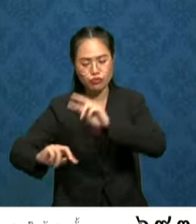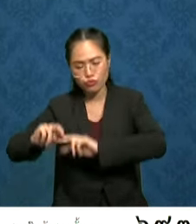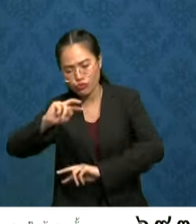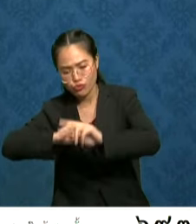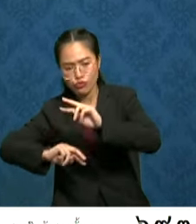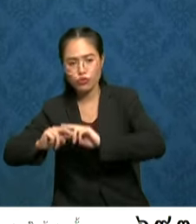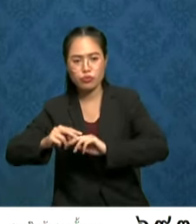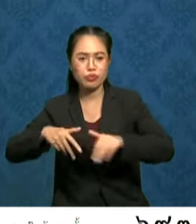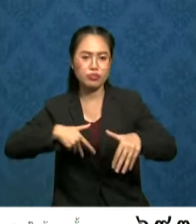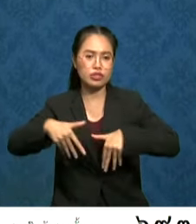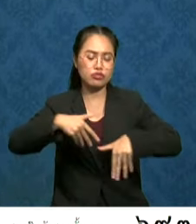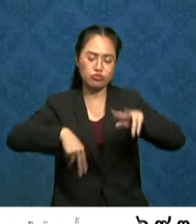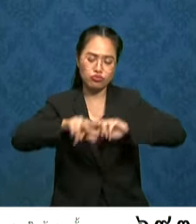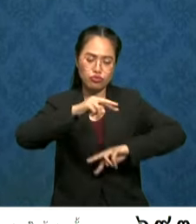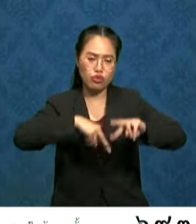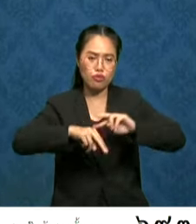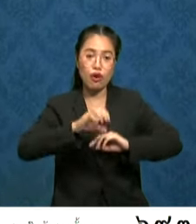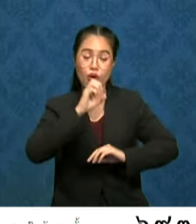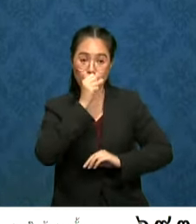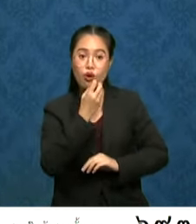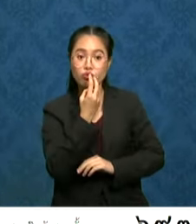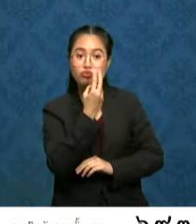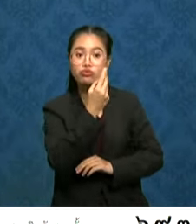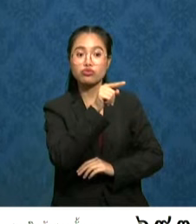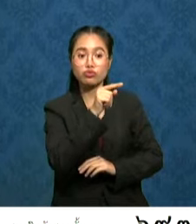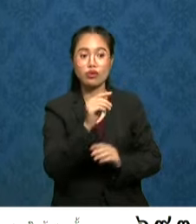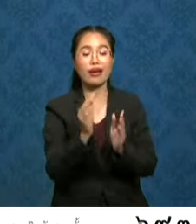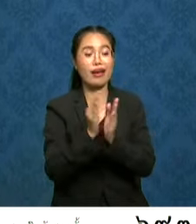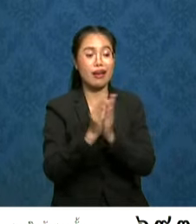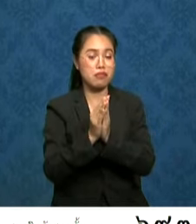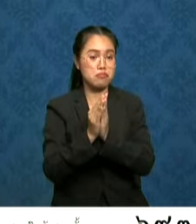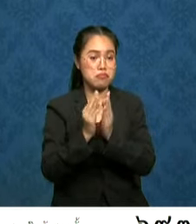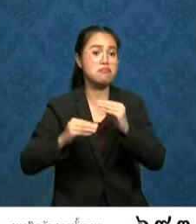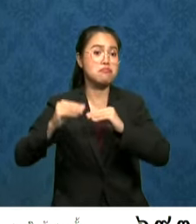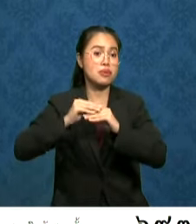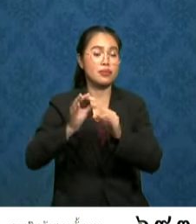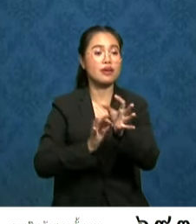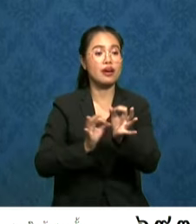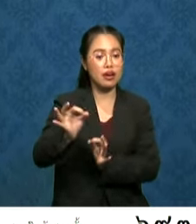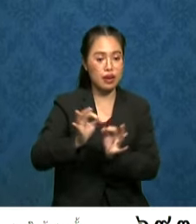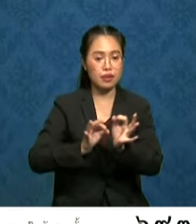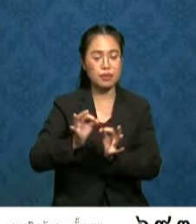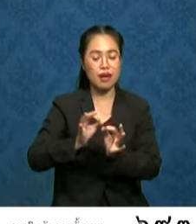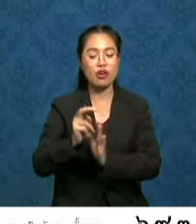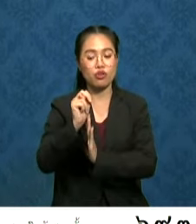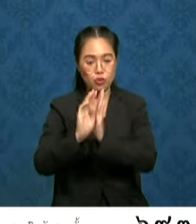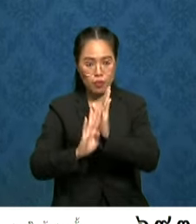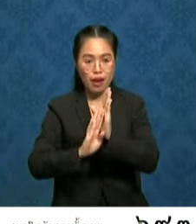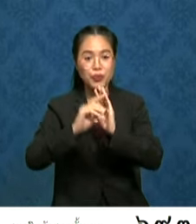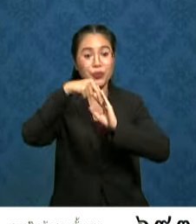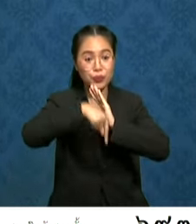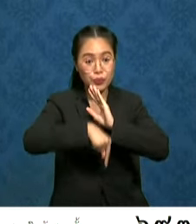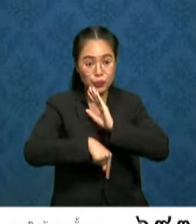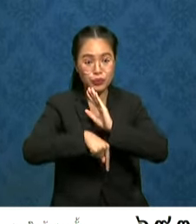สามารถติดตามต่อได้นะคะแต่อย่างไรก็ตามค่ะดิฉันก็ให้คะแนนเพิ่มมานะคะจากการอธิบายรายละเอียดนโยบายลงไปใน